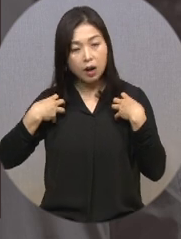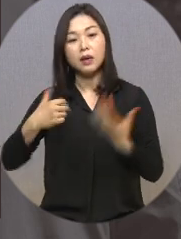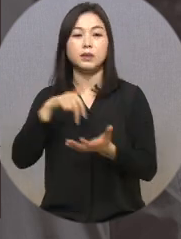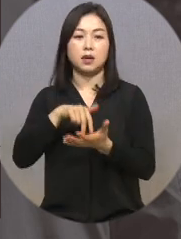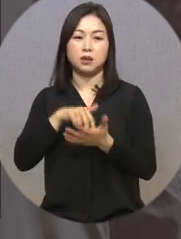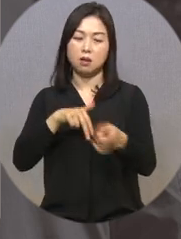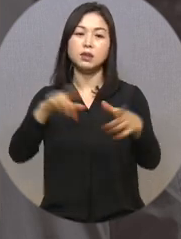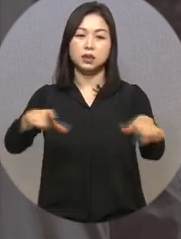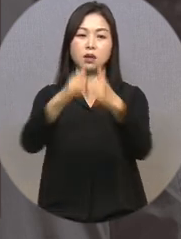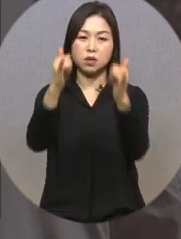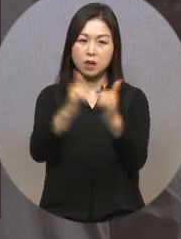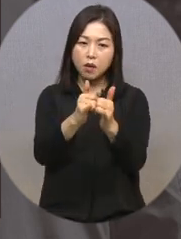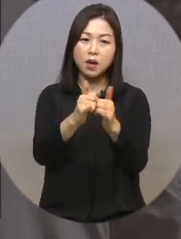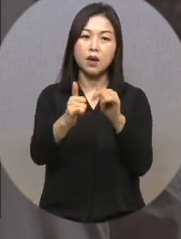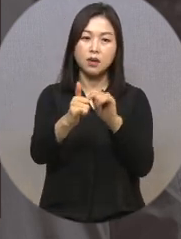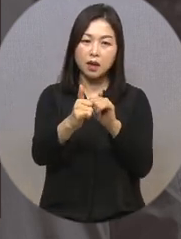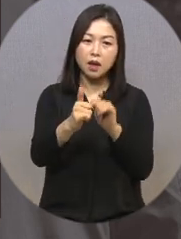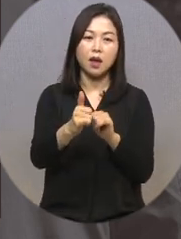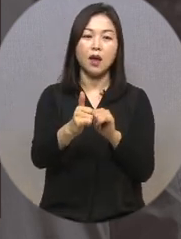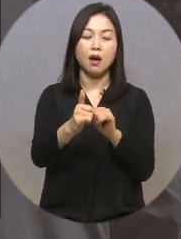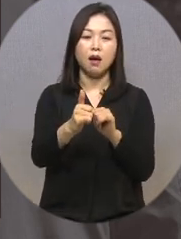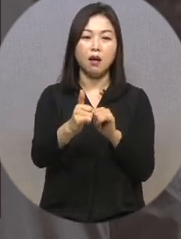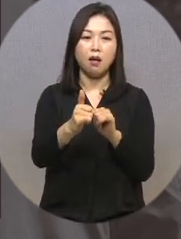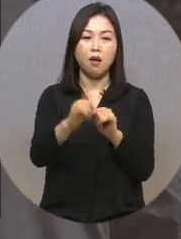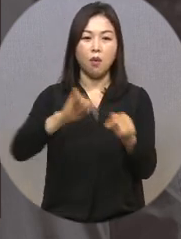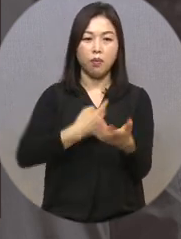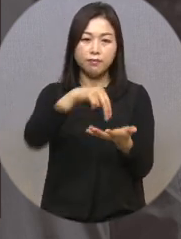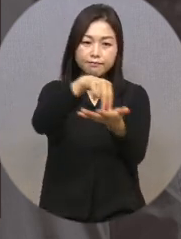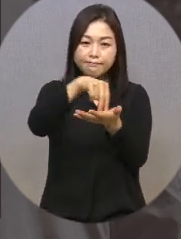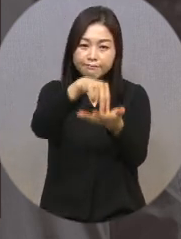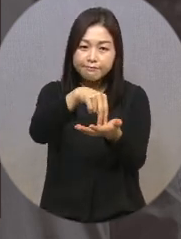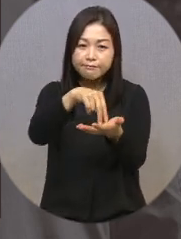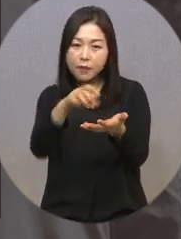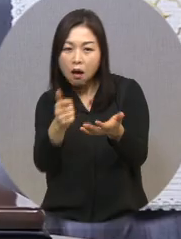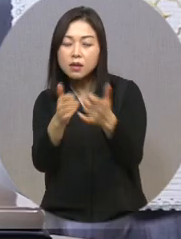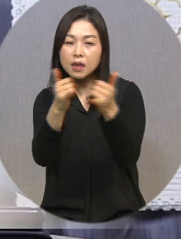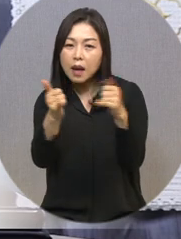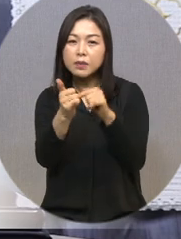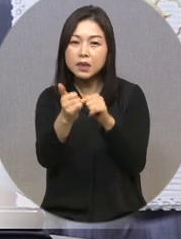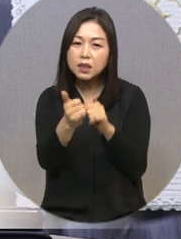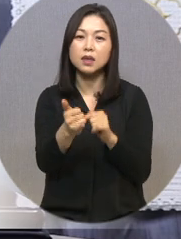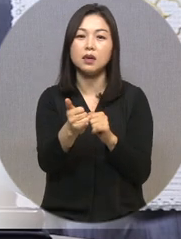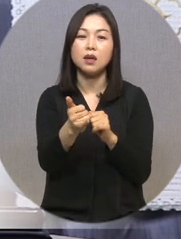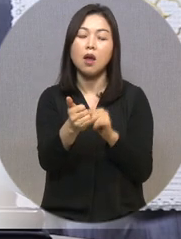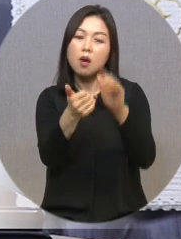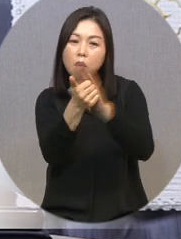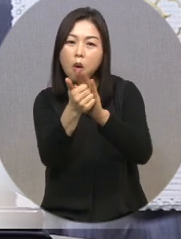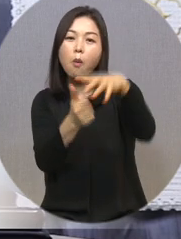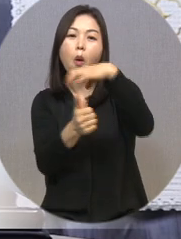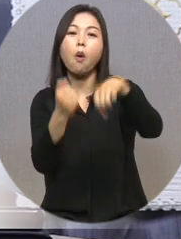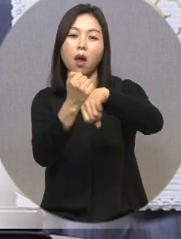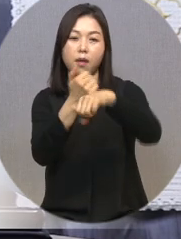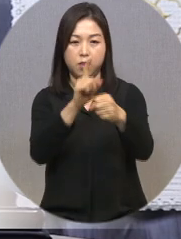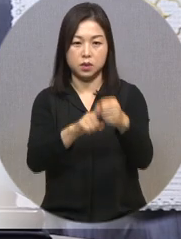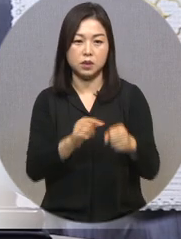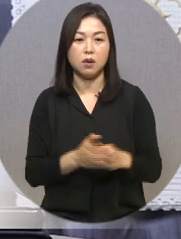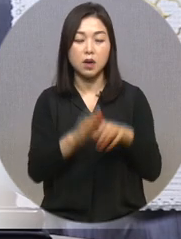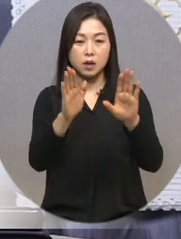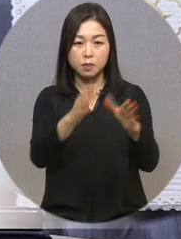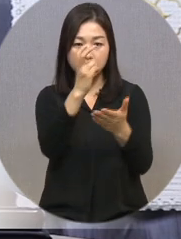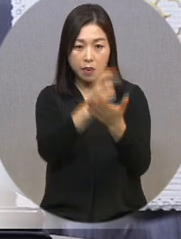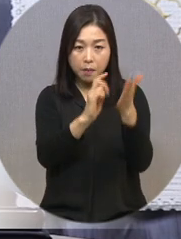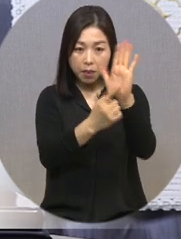확충해 사회적 고립과 고독사를 예방하기 위해 발의한 것입니다. 제가 이번에 조례안을 발의하게 된